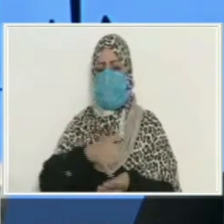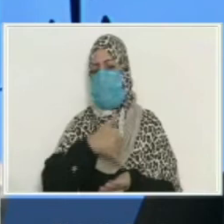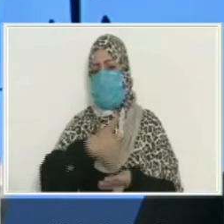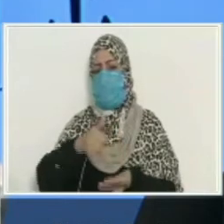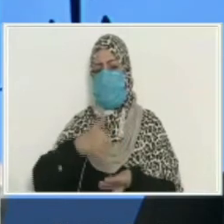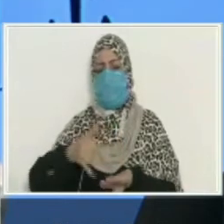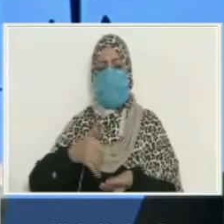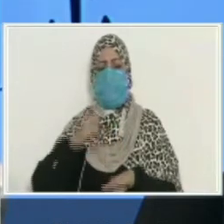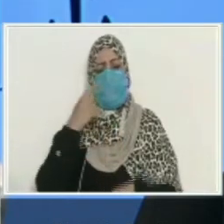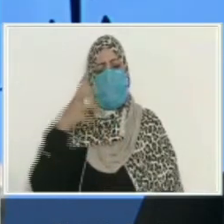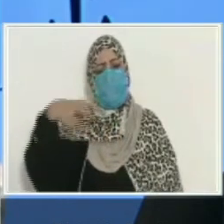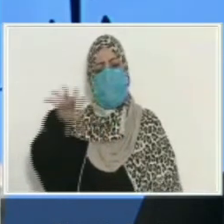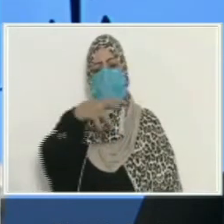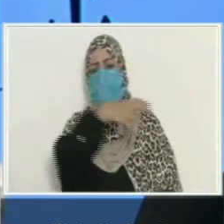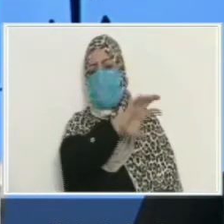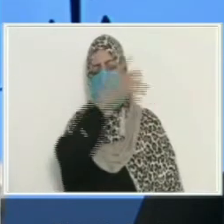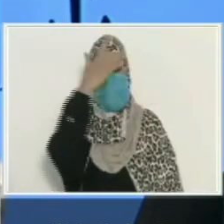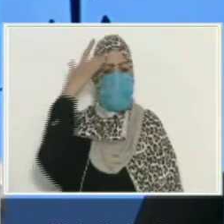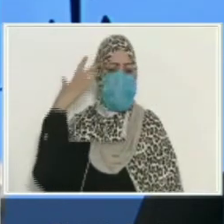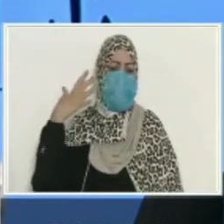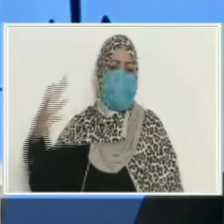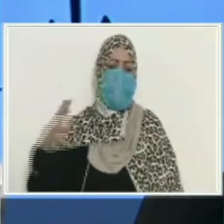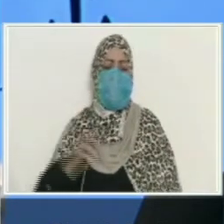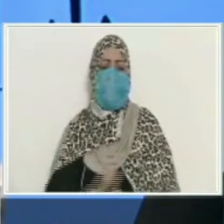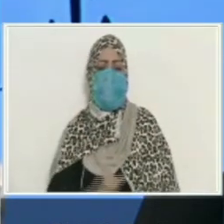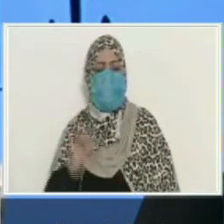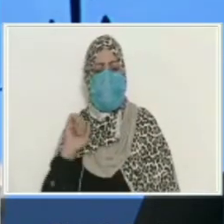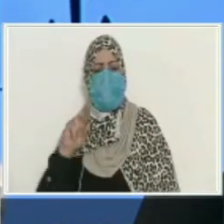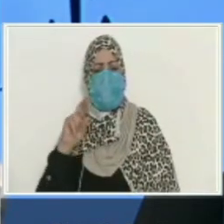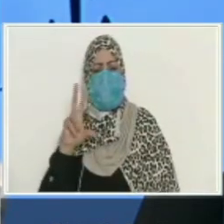على ما فعل بالنقض والإبطال والتغيير